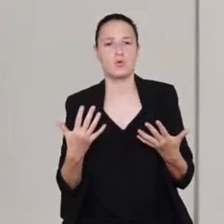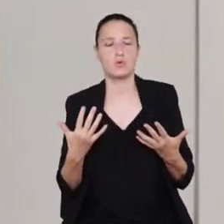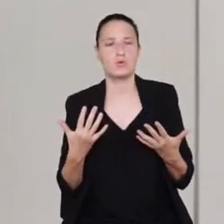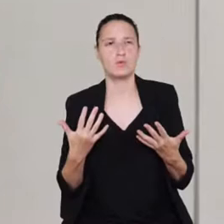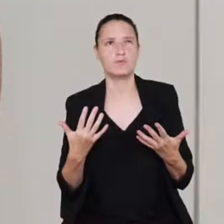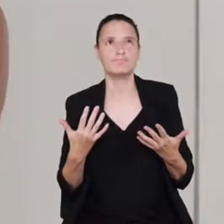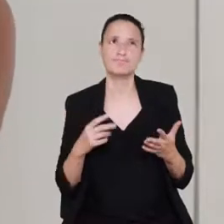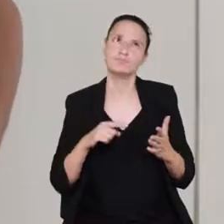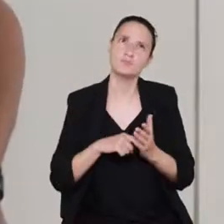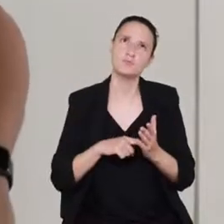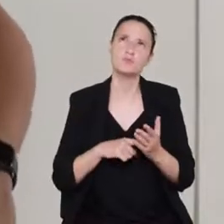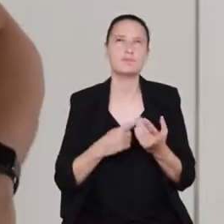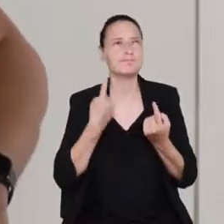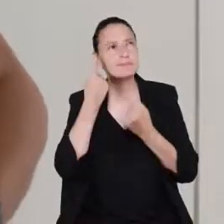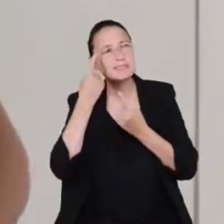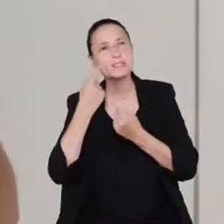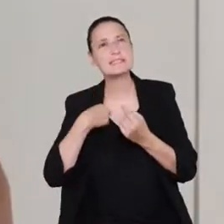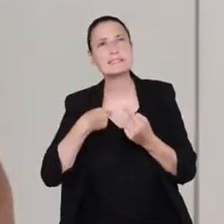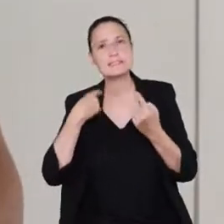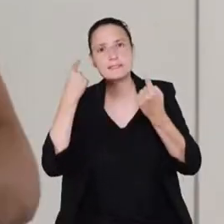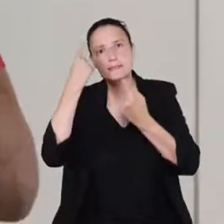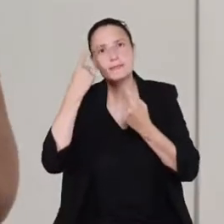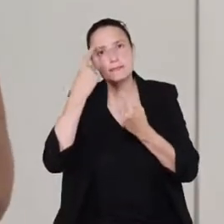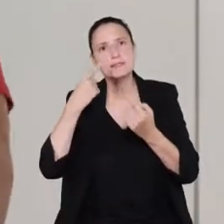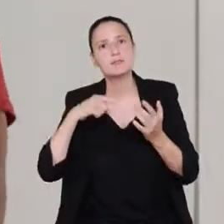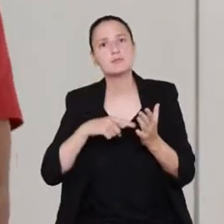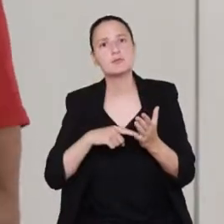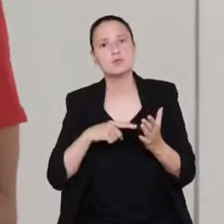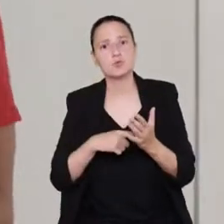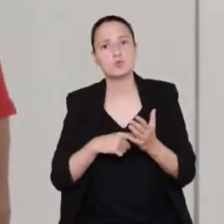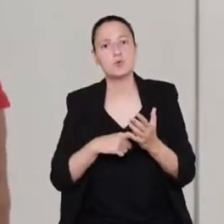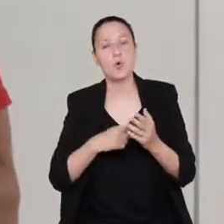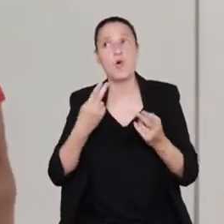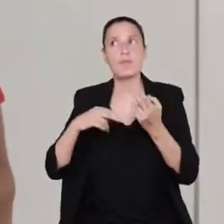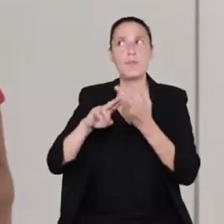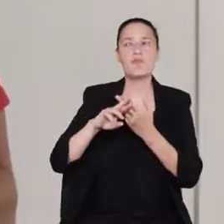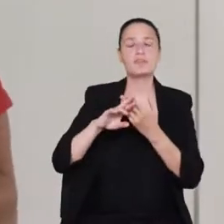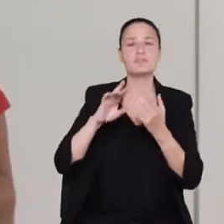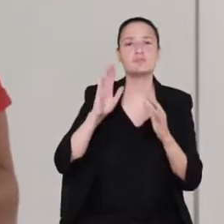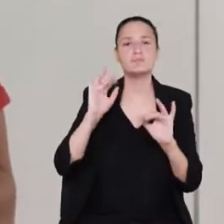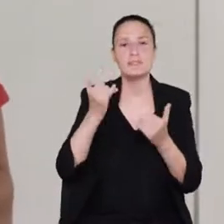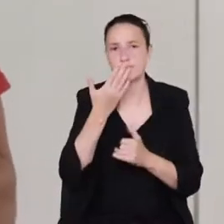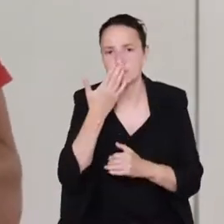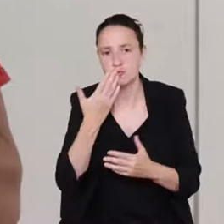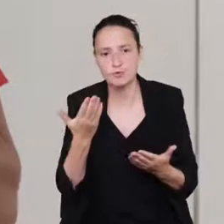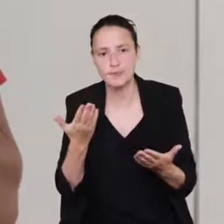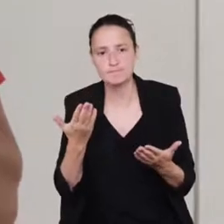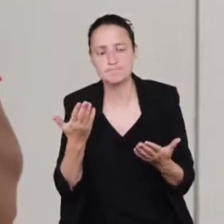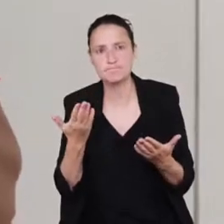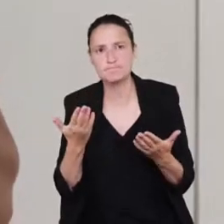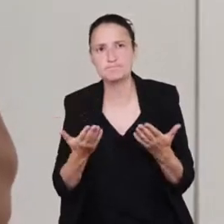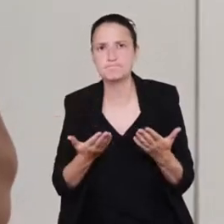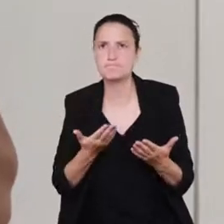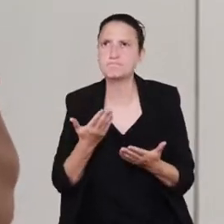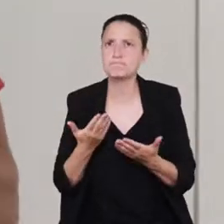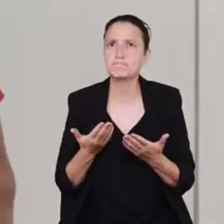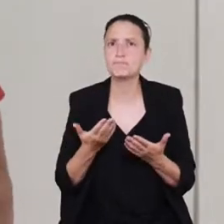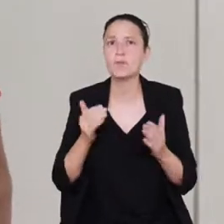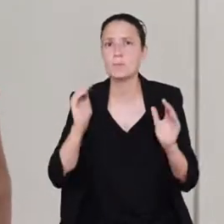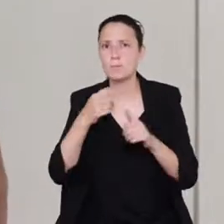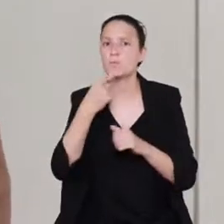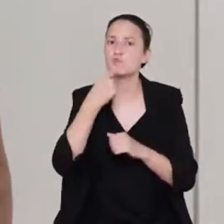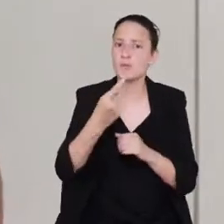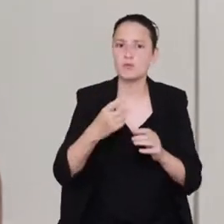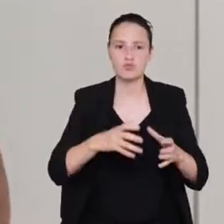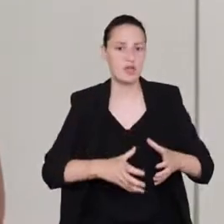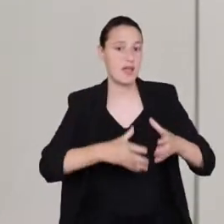to jest, myślę, także moja odpowiedź na pana pytanie jest taka, że no, można powiedzieć, że